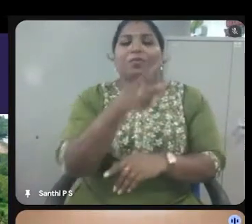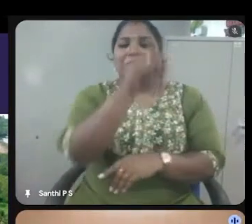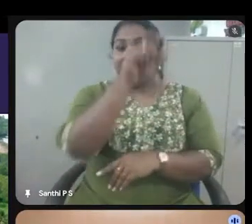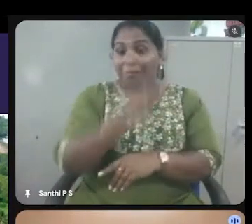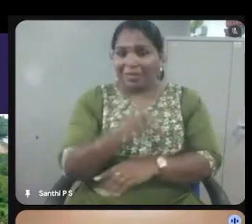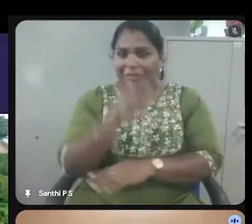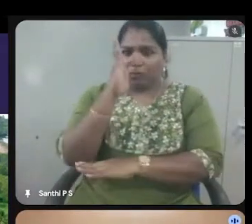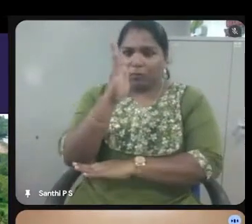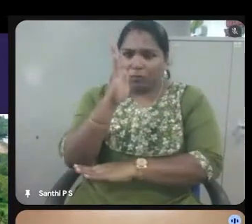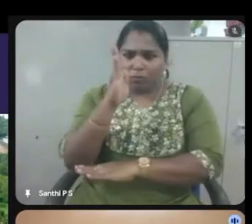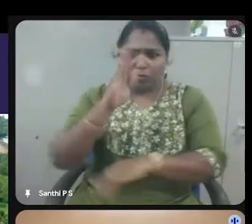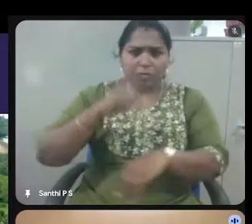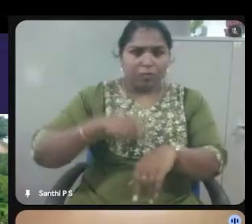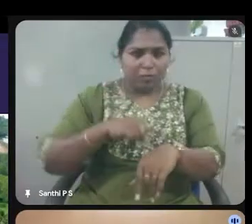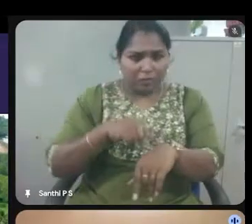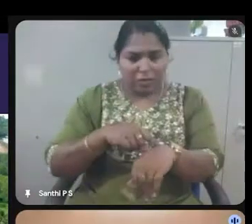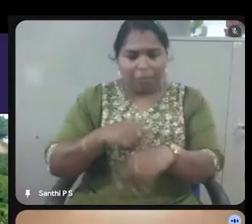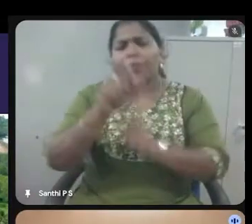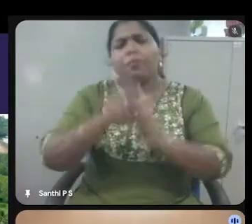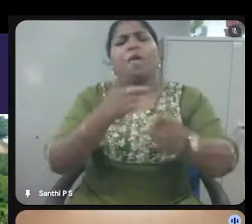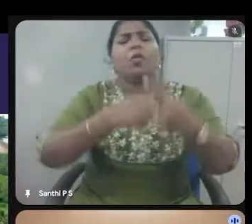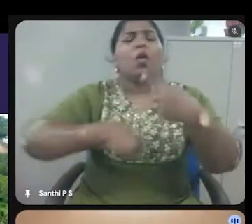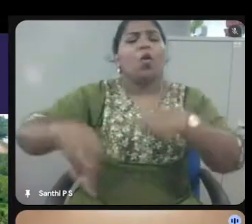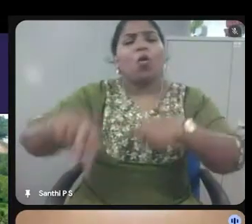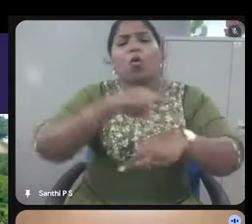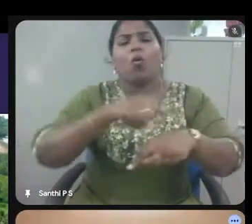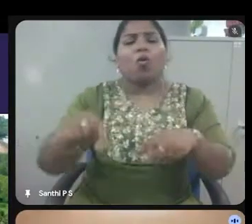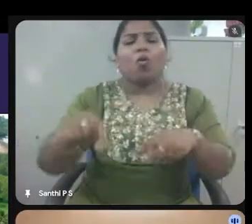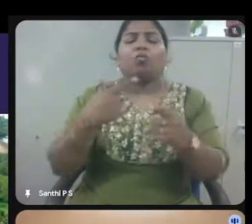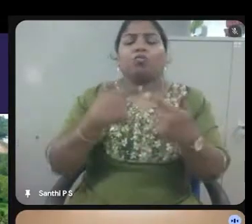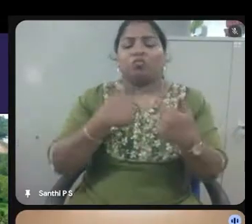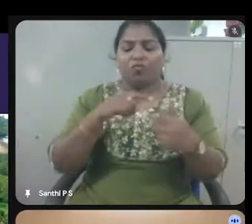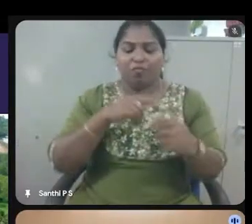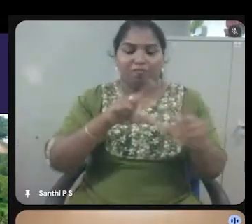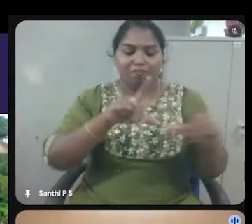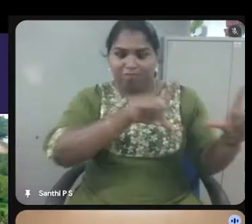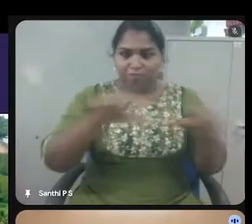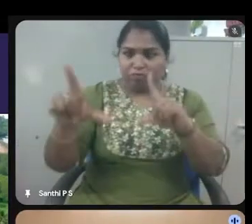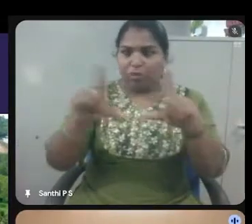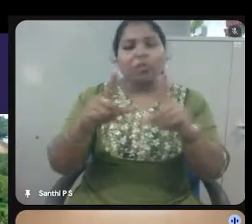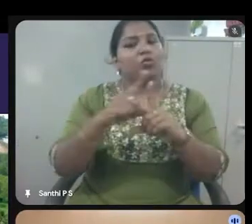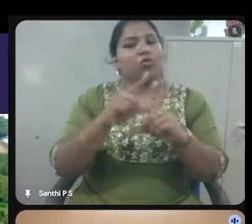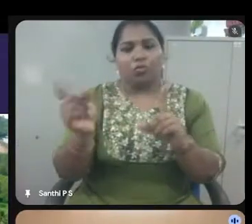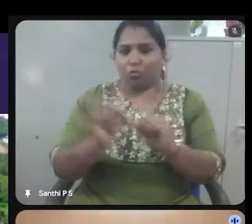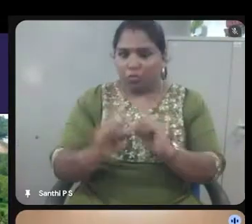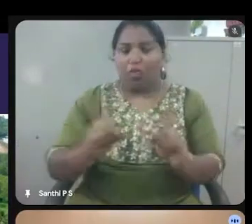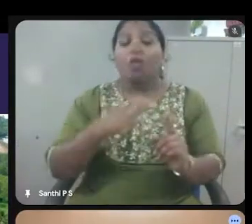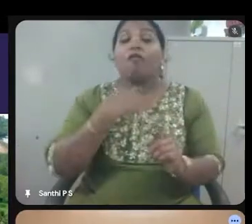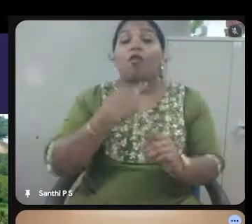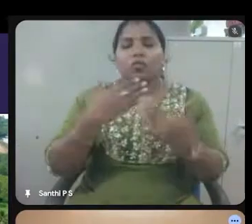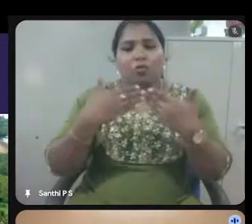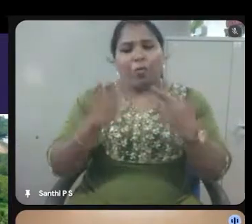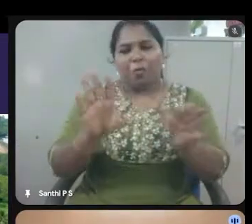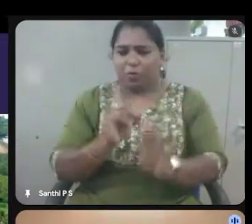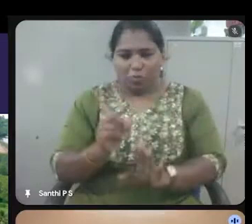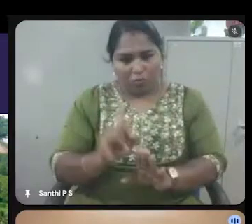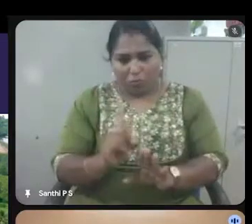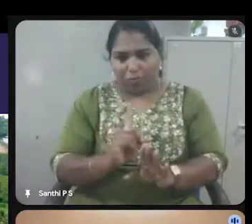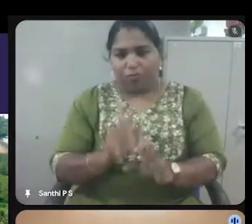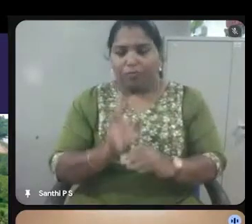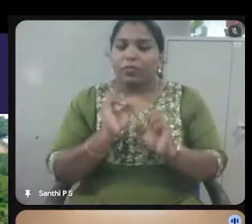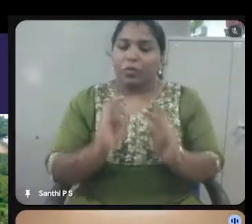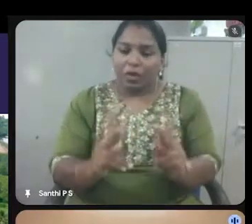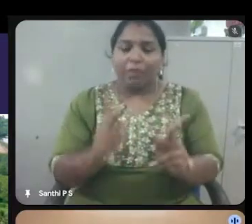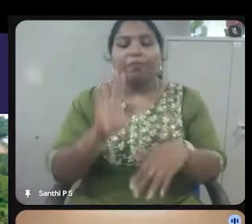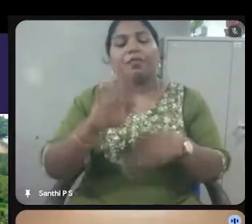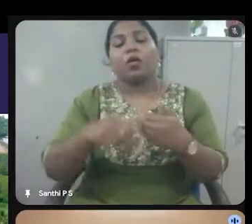പ്രസന്റേഷൻ നടക്കുന്ന സമയത്ത്, ക്ലാസ് നടക്കുന്ന സമയത്ത് പ്രസന്റേഷൻ മോഡ്, മൈക്ക് തുടങ്ങിയവ സ്വിച്ച് ഓൺ ചെയ്യാൻ പാടുള്ളതല്ല. നിങ്ങളുടെ